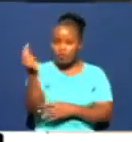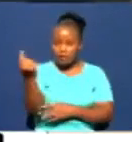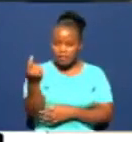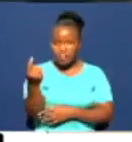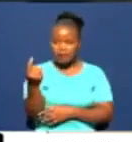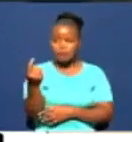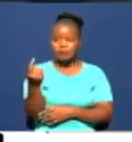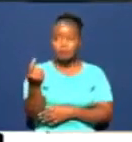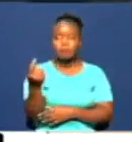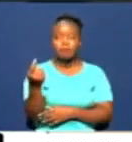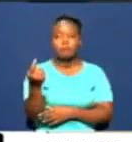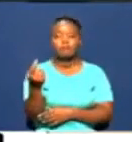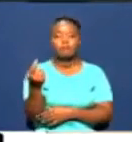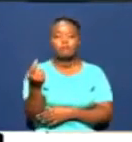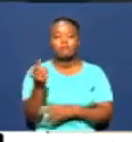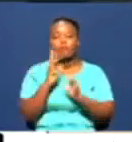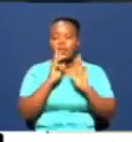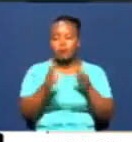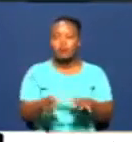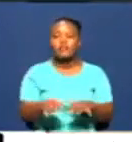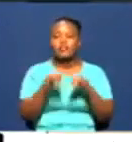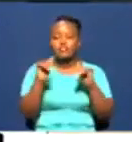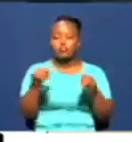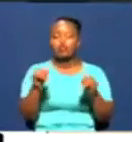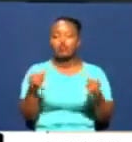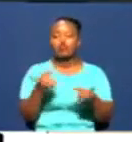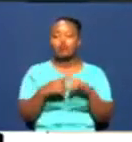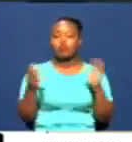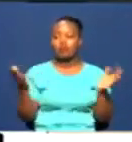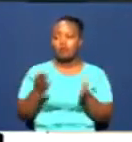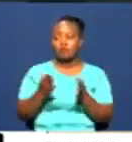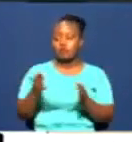Okware nikiripotia Darubini kutoka katika eneo la Kariokor, Nairobi.